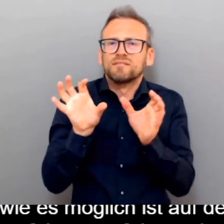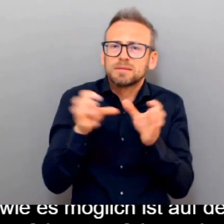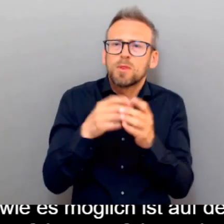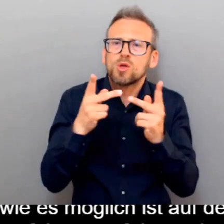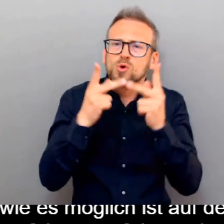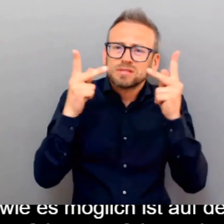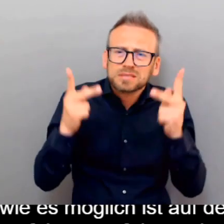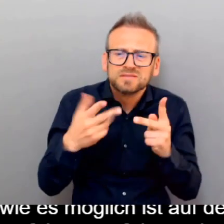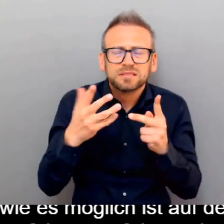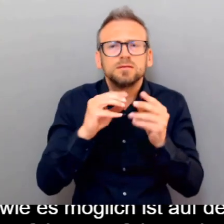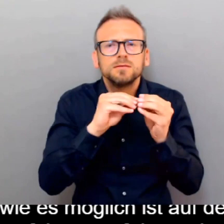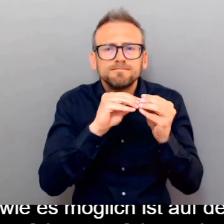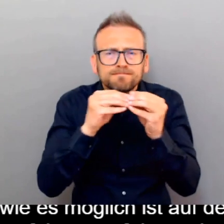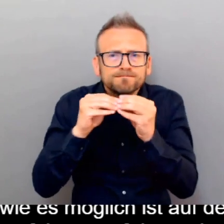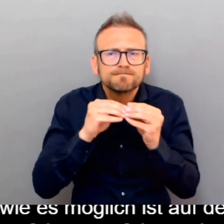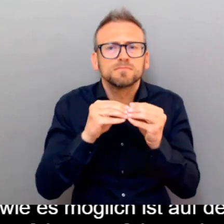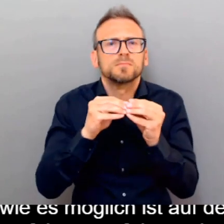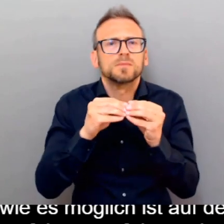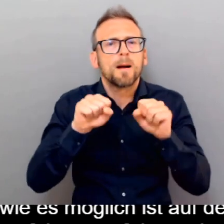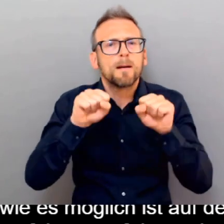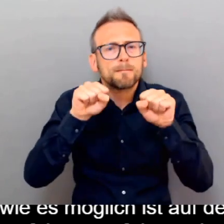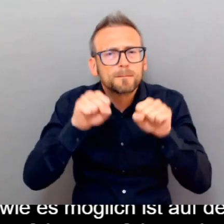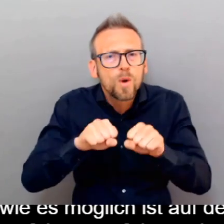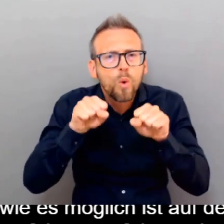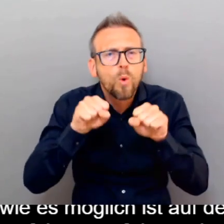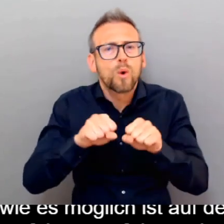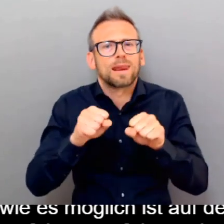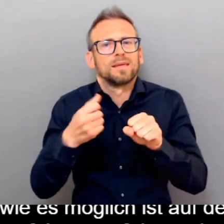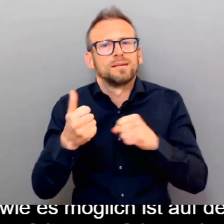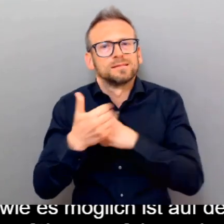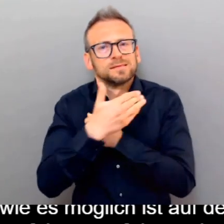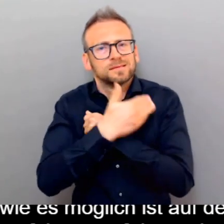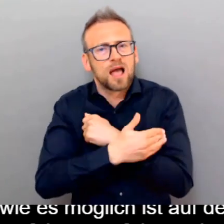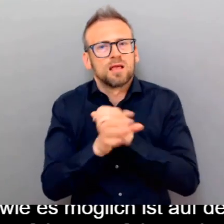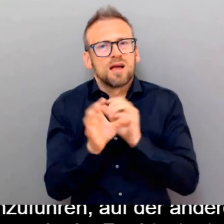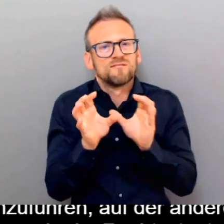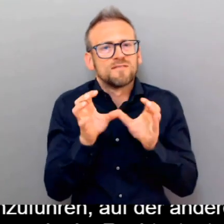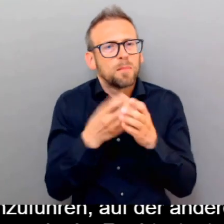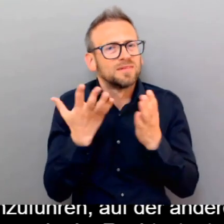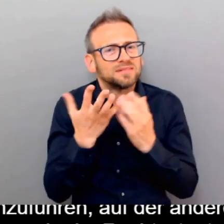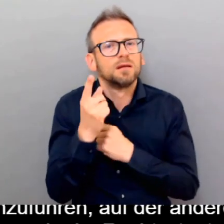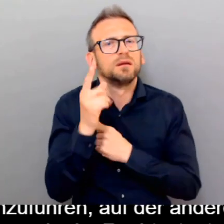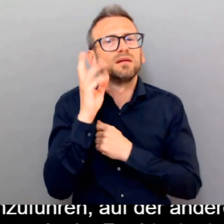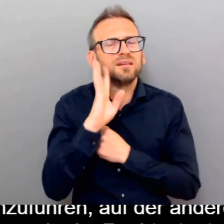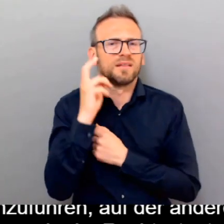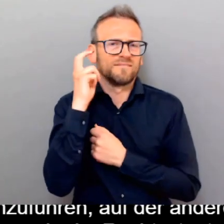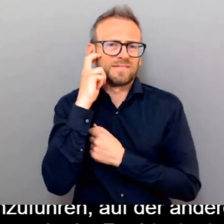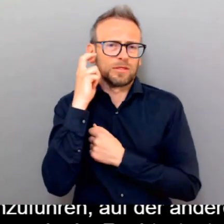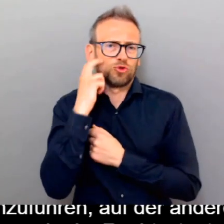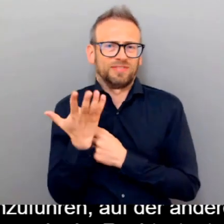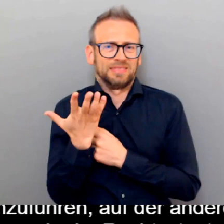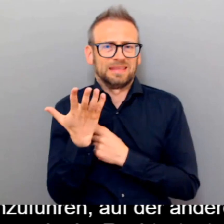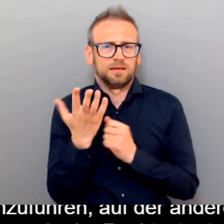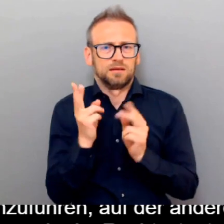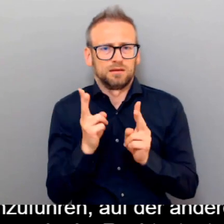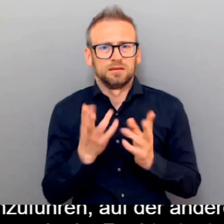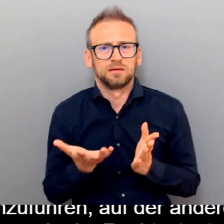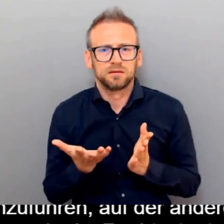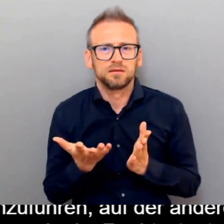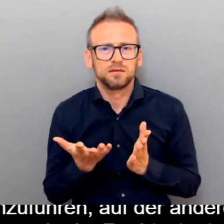wird. Wir haben ja letzte Woche einen klaren Weg beschlossen, der also in Richtung